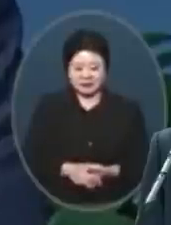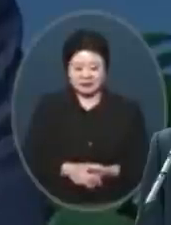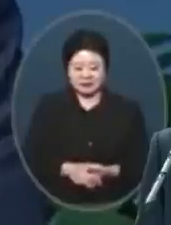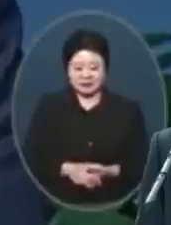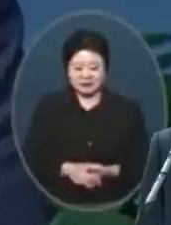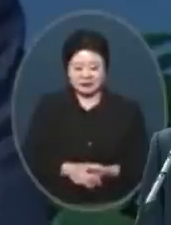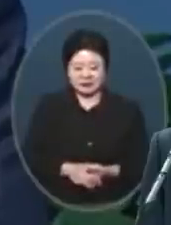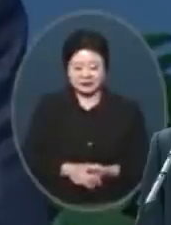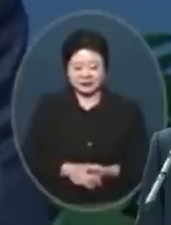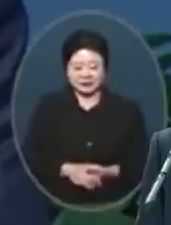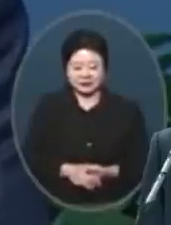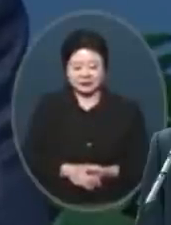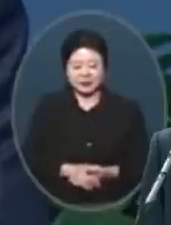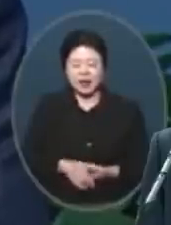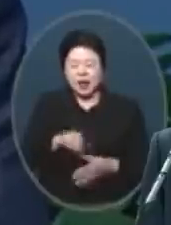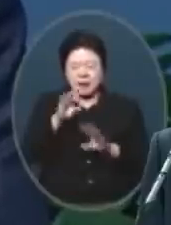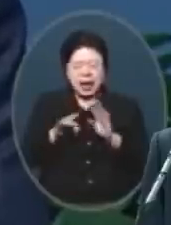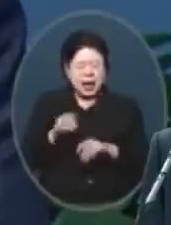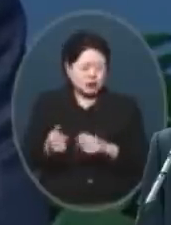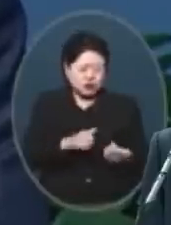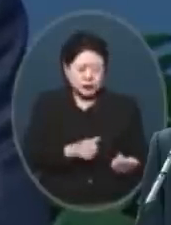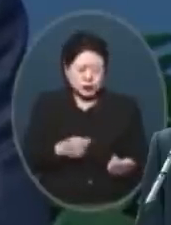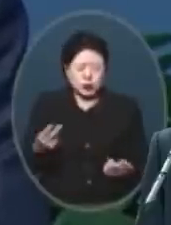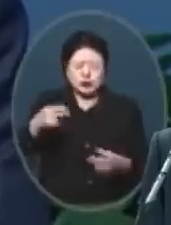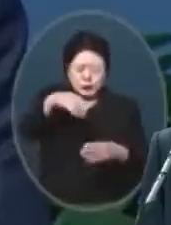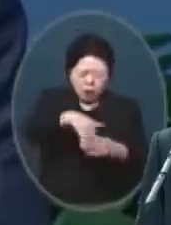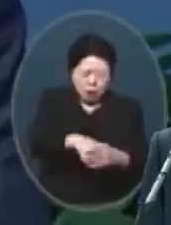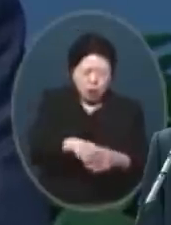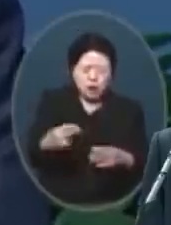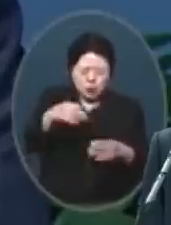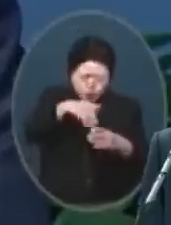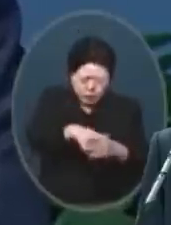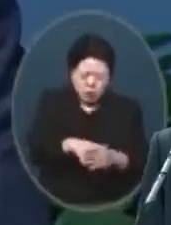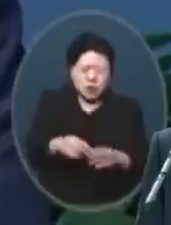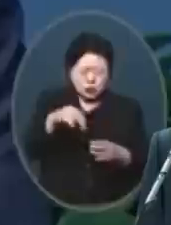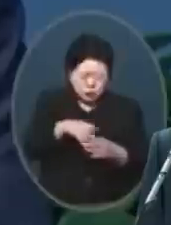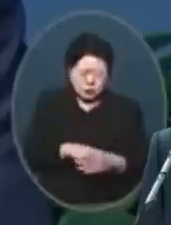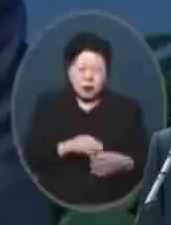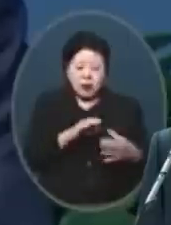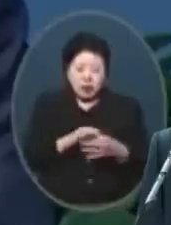말라 죽어지면 또 심고 또 심고 또 심고